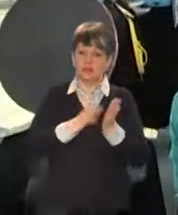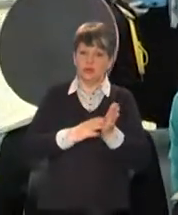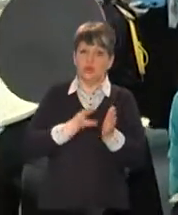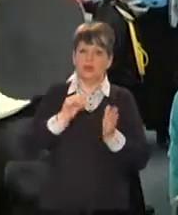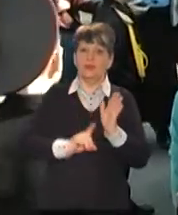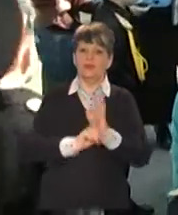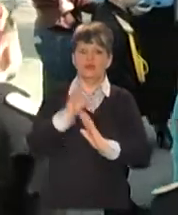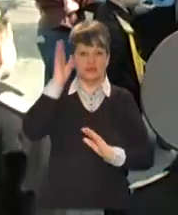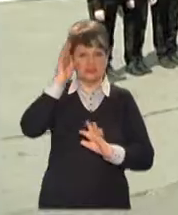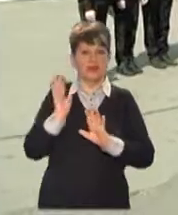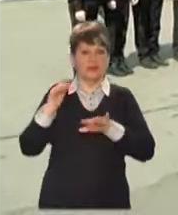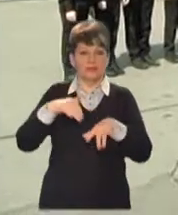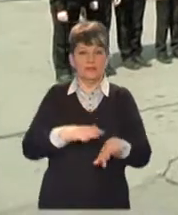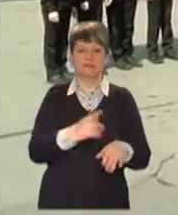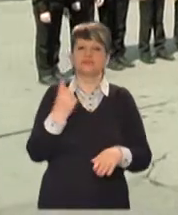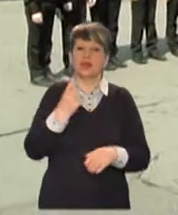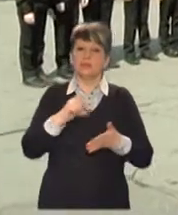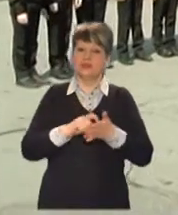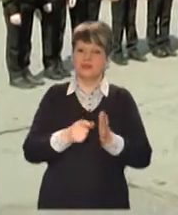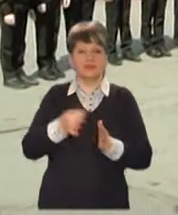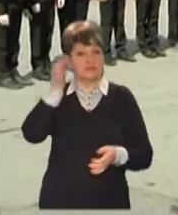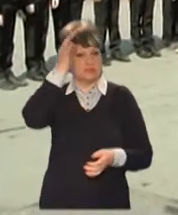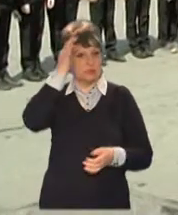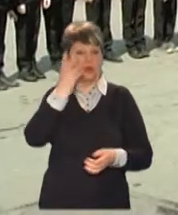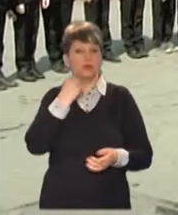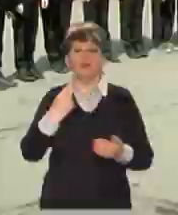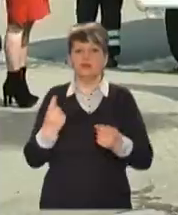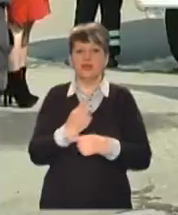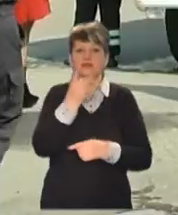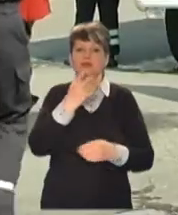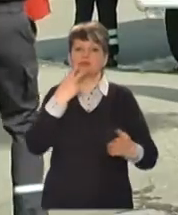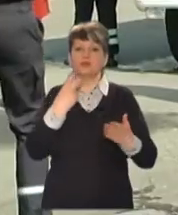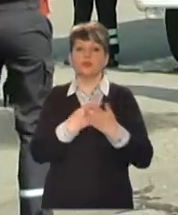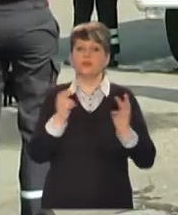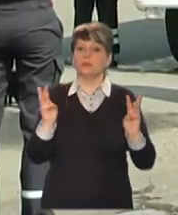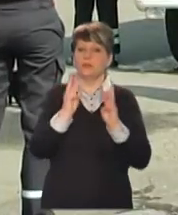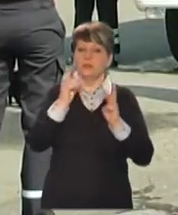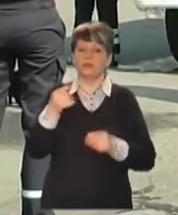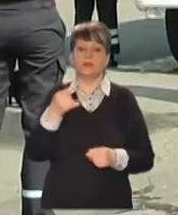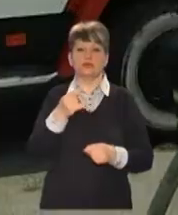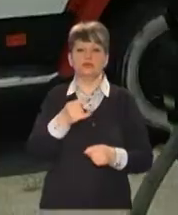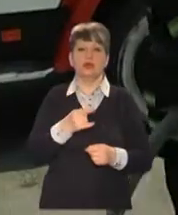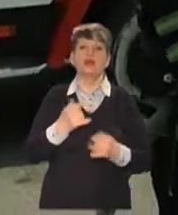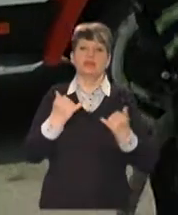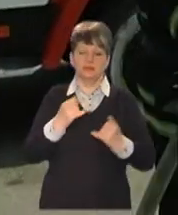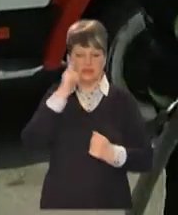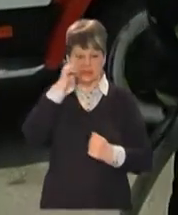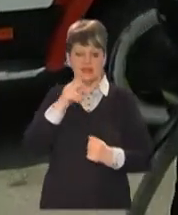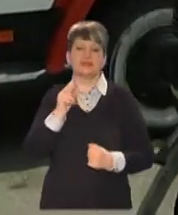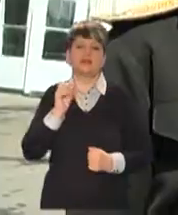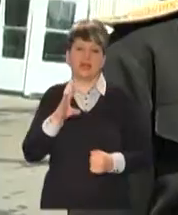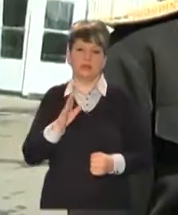ось, і польється з нього вода. Першокласник Іван пригадує, коли вперше побачив пожежну машину. Відтоді знає, ким стане в